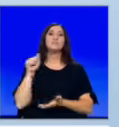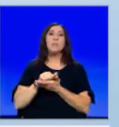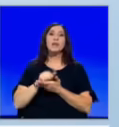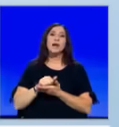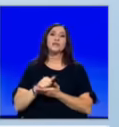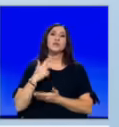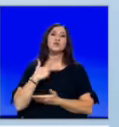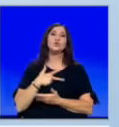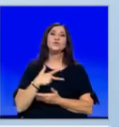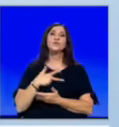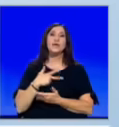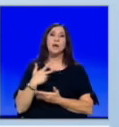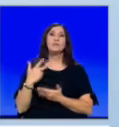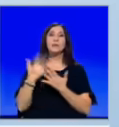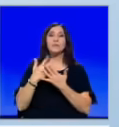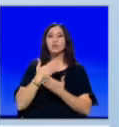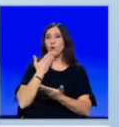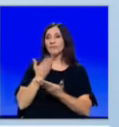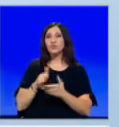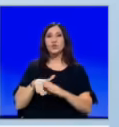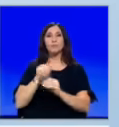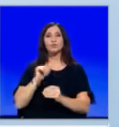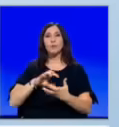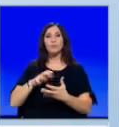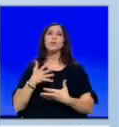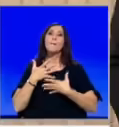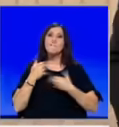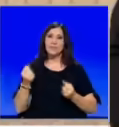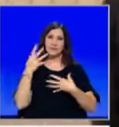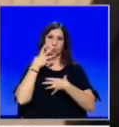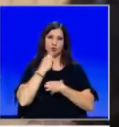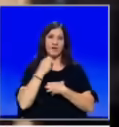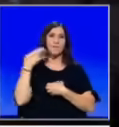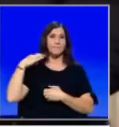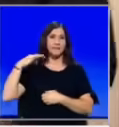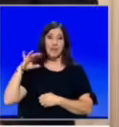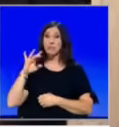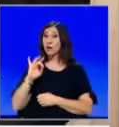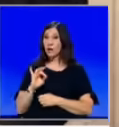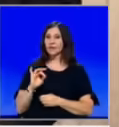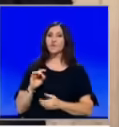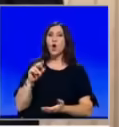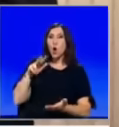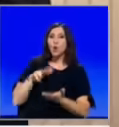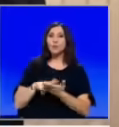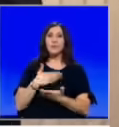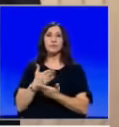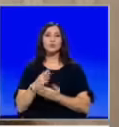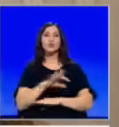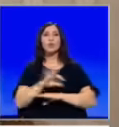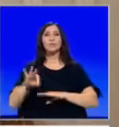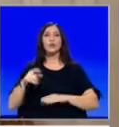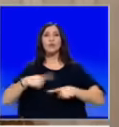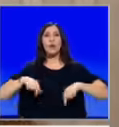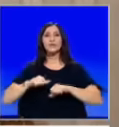социалните медии обяви, че напуска политиката, но без разочарование. Президентът Радев одобри предложения